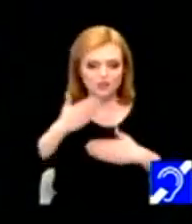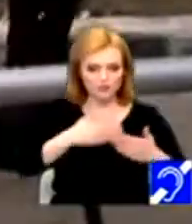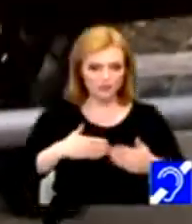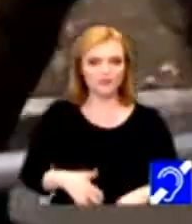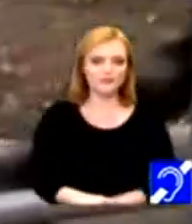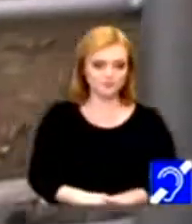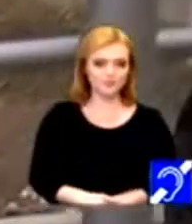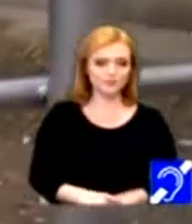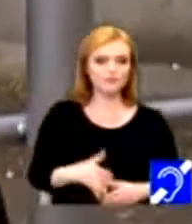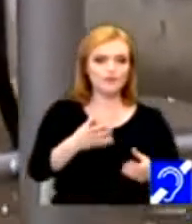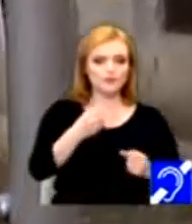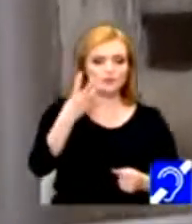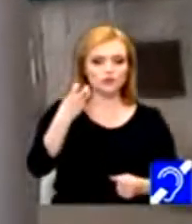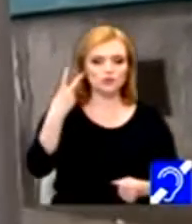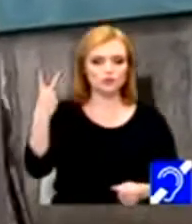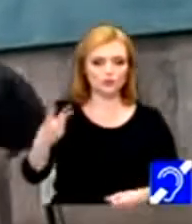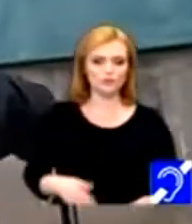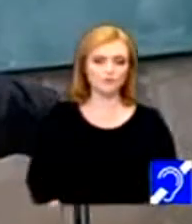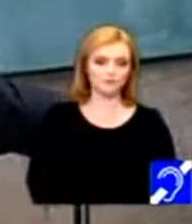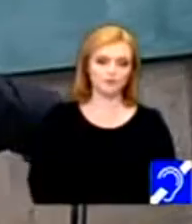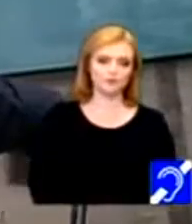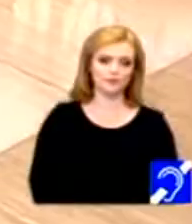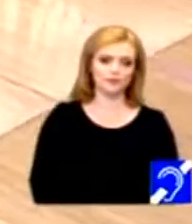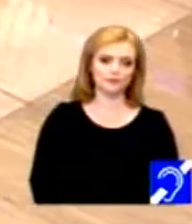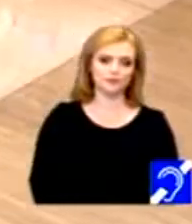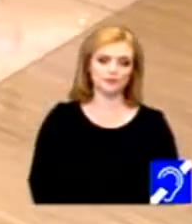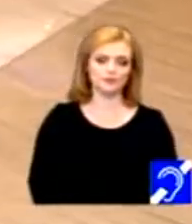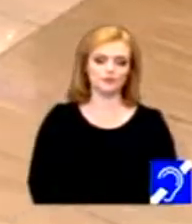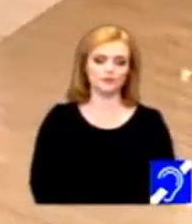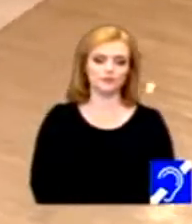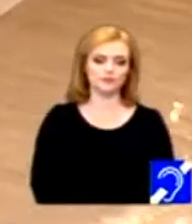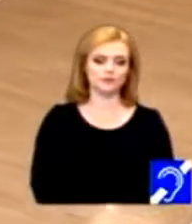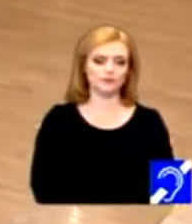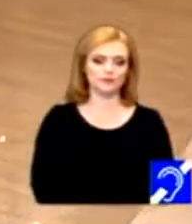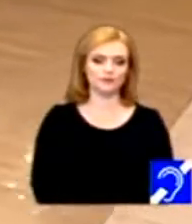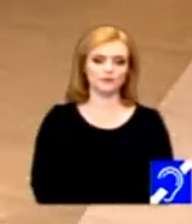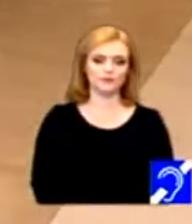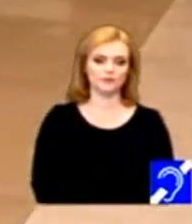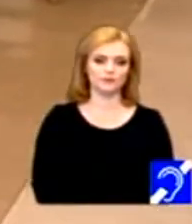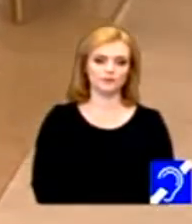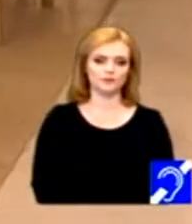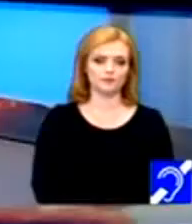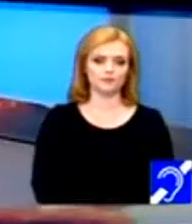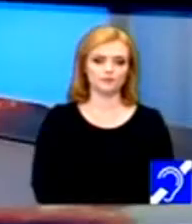accentuate primesc 302 lei, iar cele cu dizabilități medii 215 lei lunar.